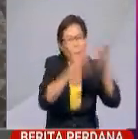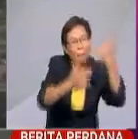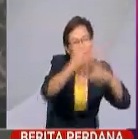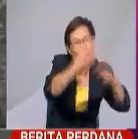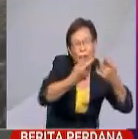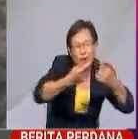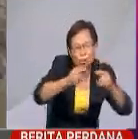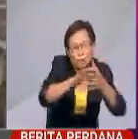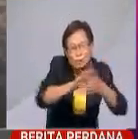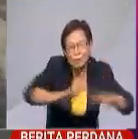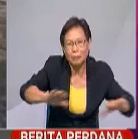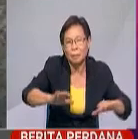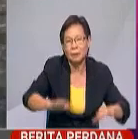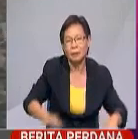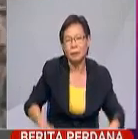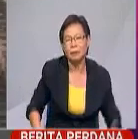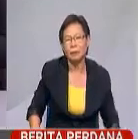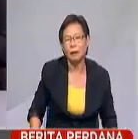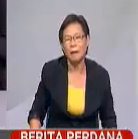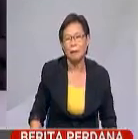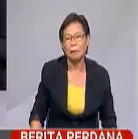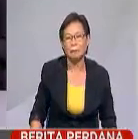terbakar.